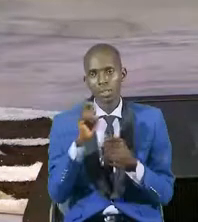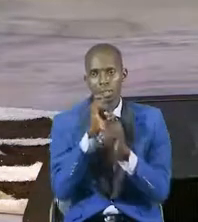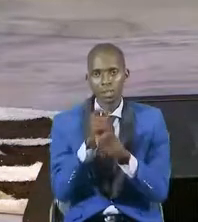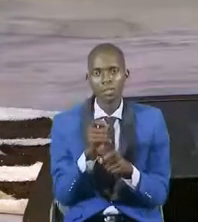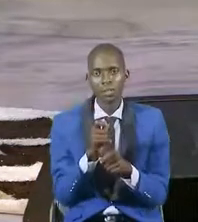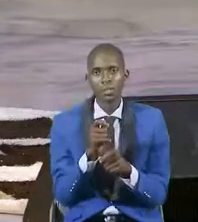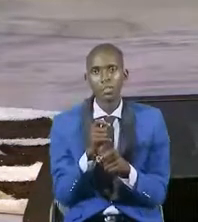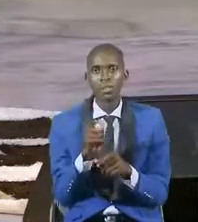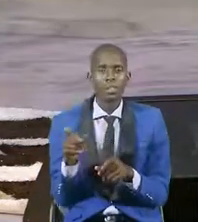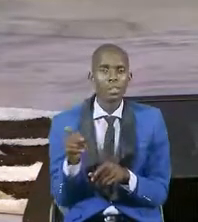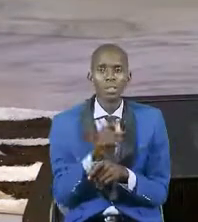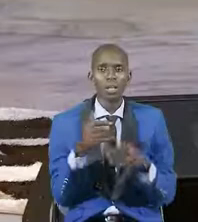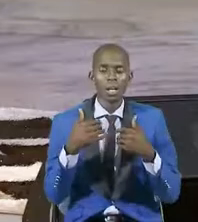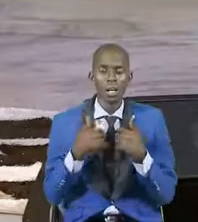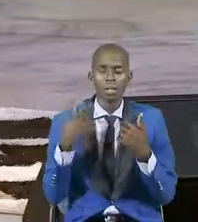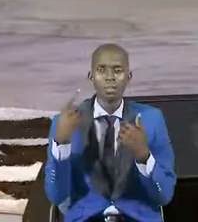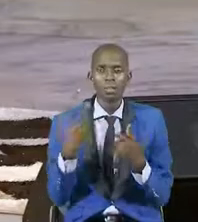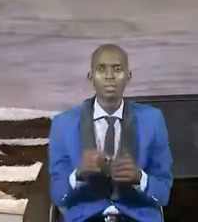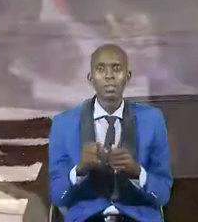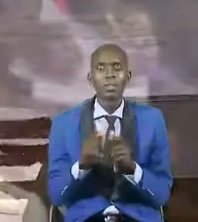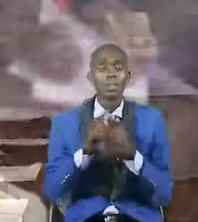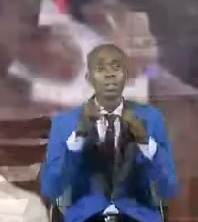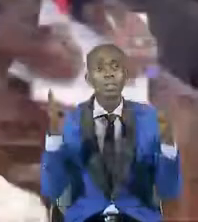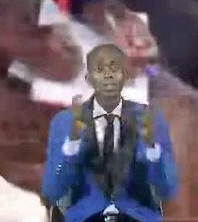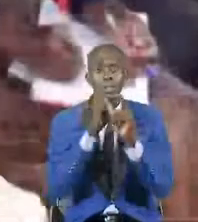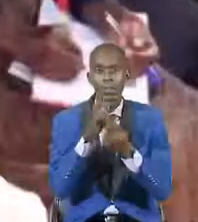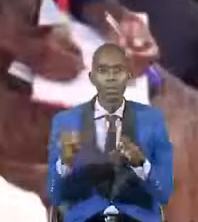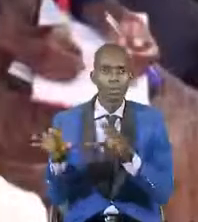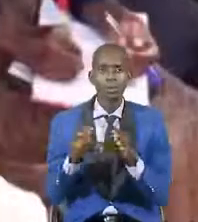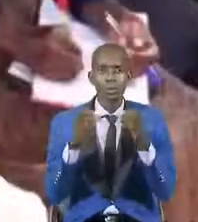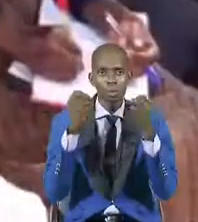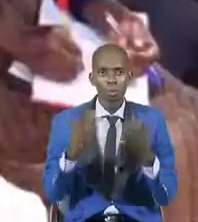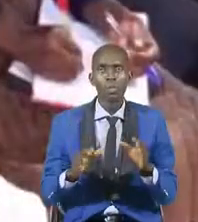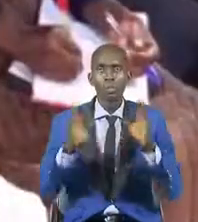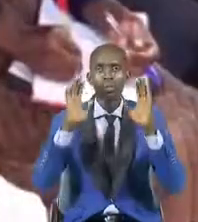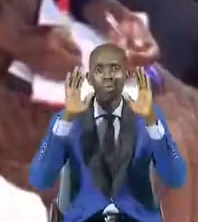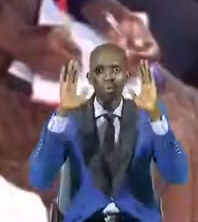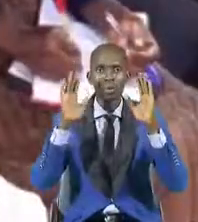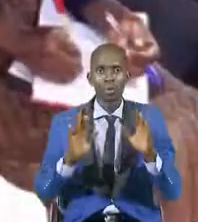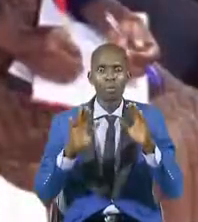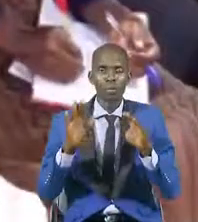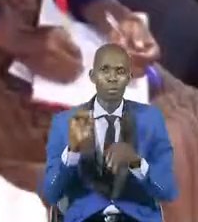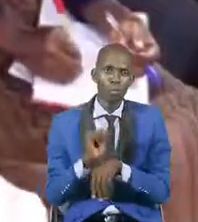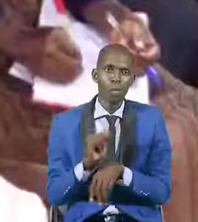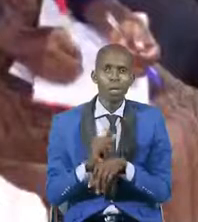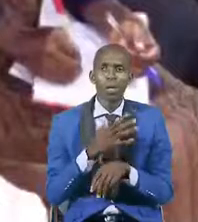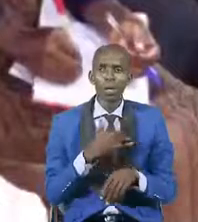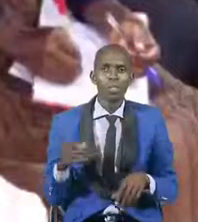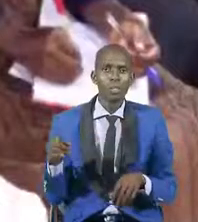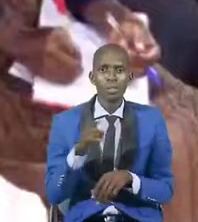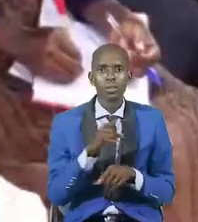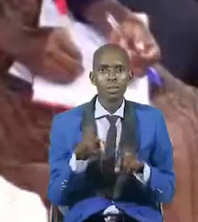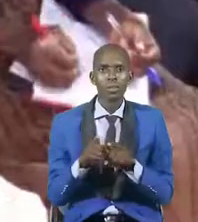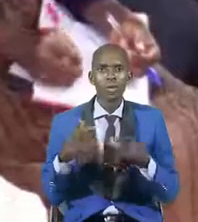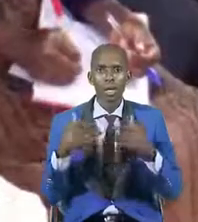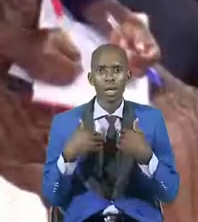discernement, qu'ils chassaient les démons, ils avaient des dons dynamiques, ils ont fait des miracles, et ils